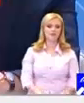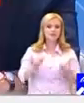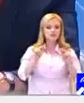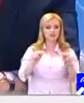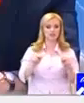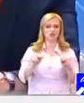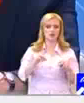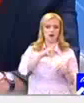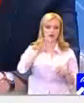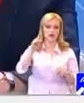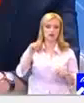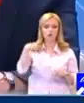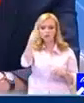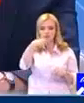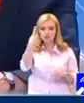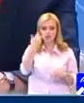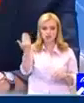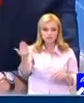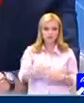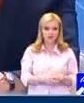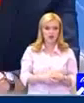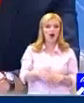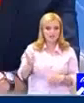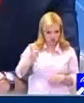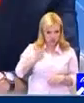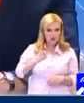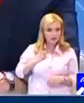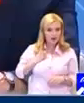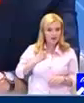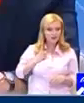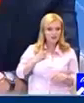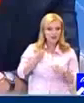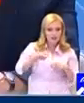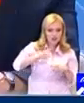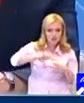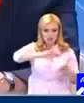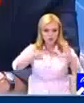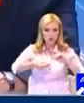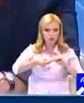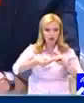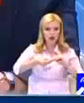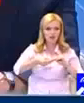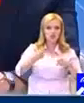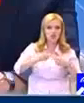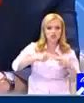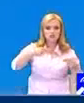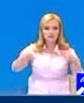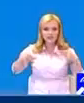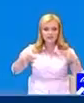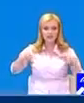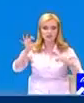Sincer, doamna Sandu, dumneavoastră personal, v-ați așteptat la acest rezultat și la această diferență de